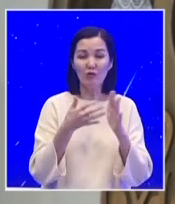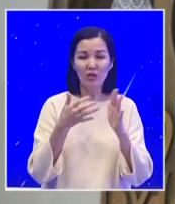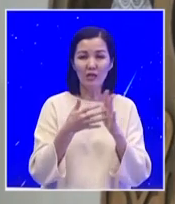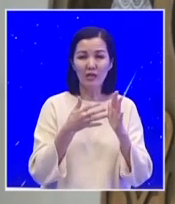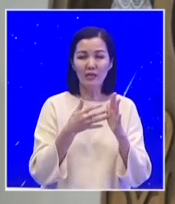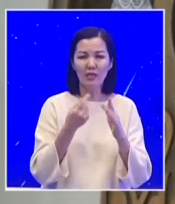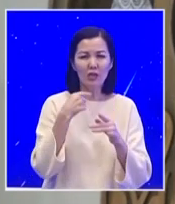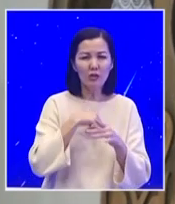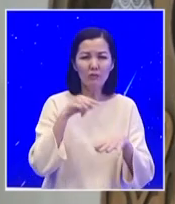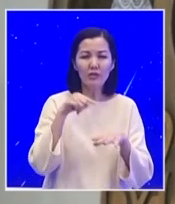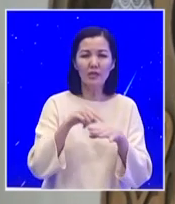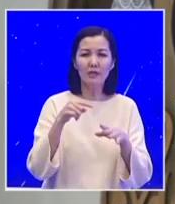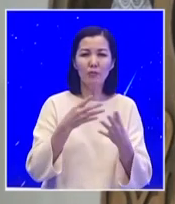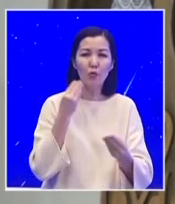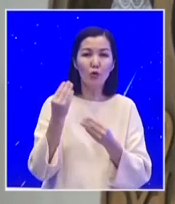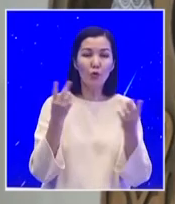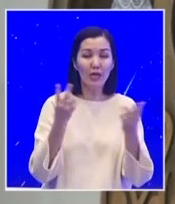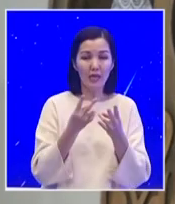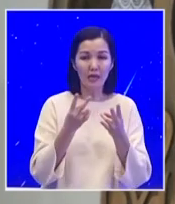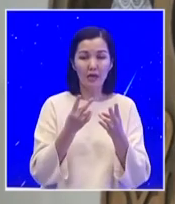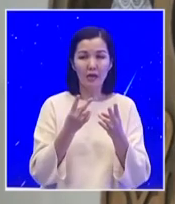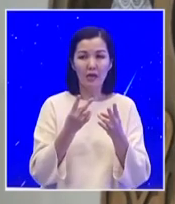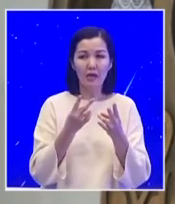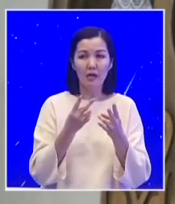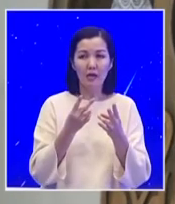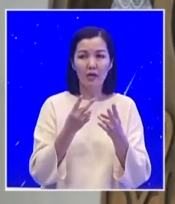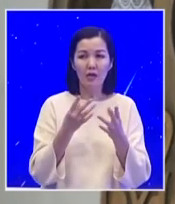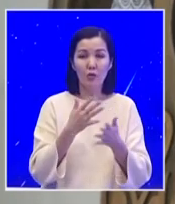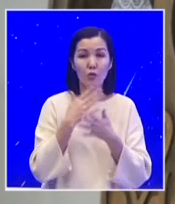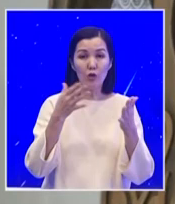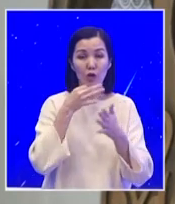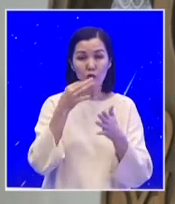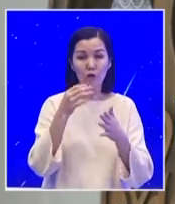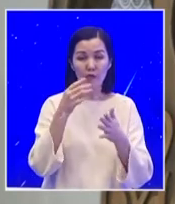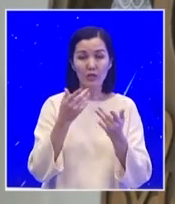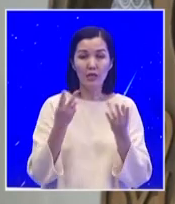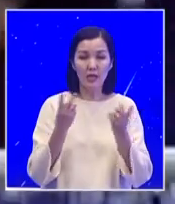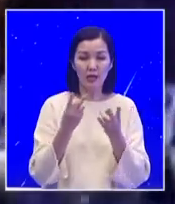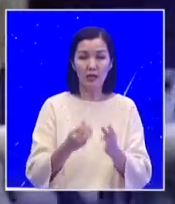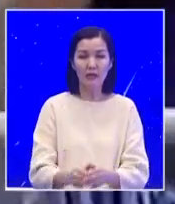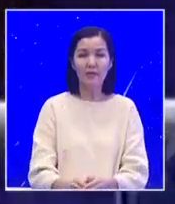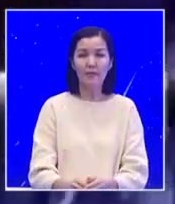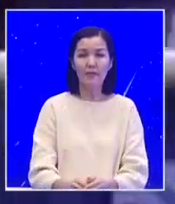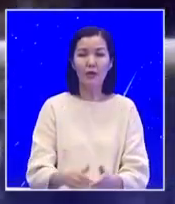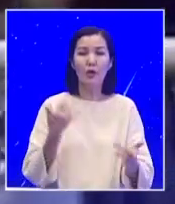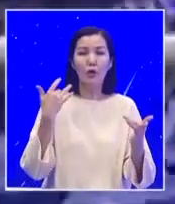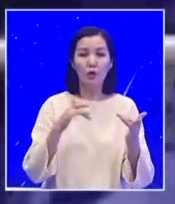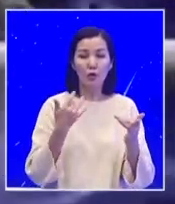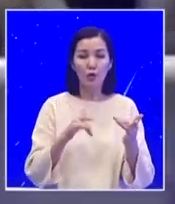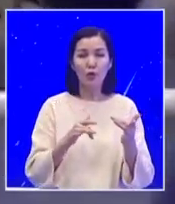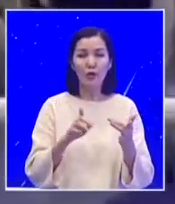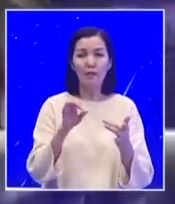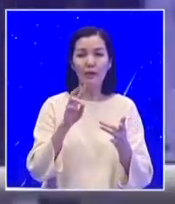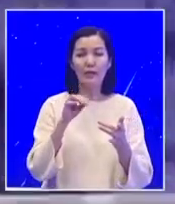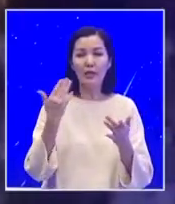жан дүниемен ойнап жеткізу керек. Сол себепті бұл үлкен жауапкершілікті талап етеді. Туындыда Бекзат Саттархановтың